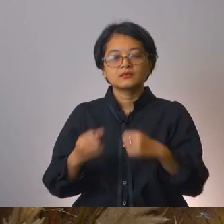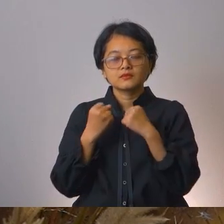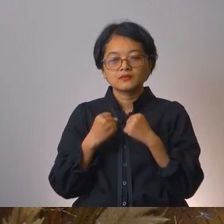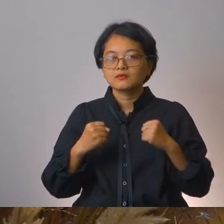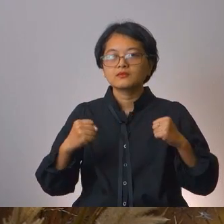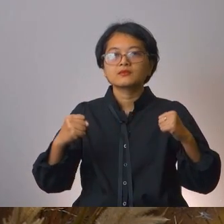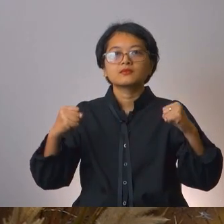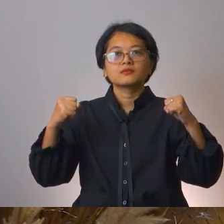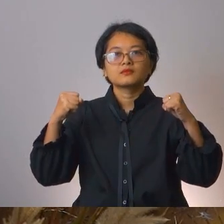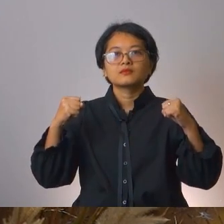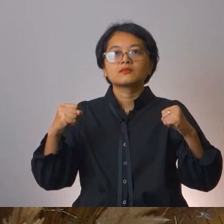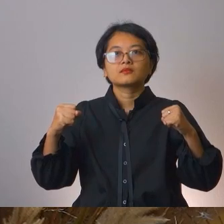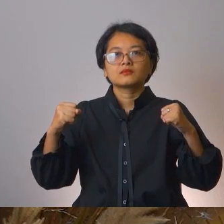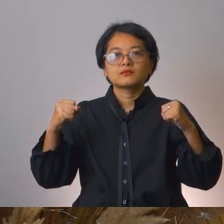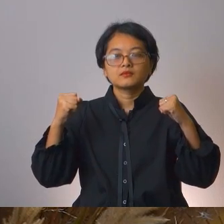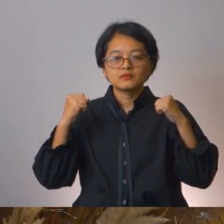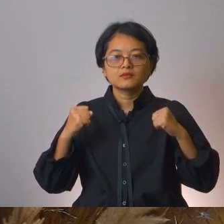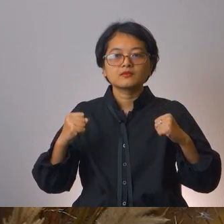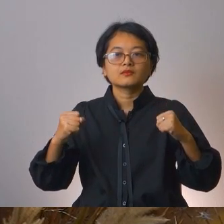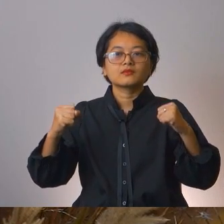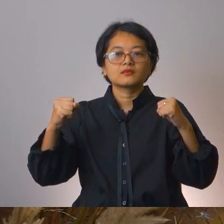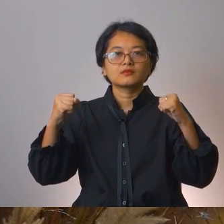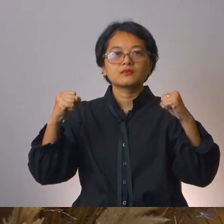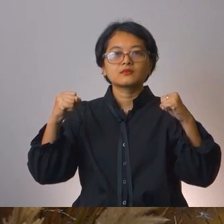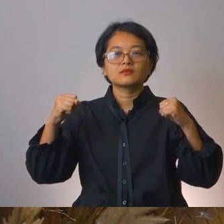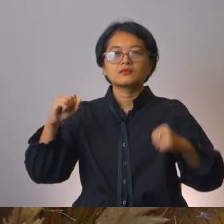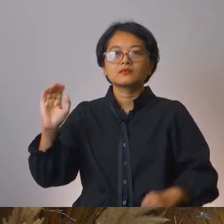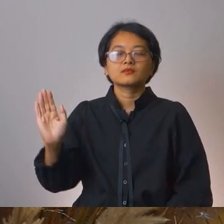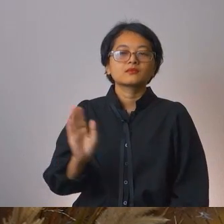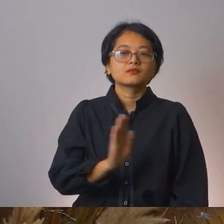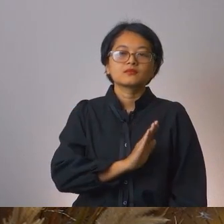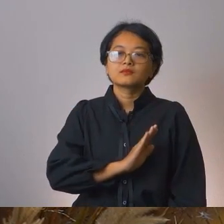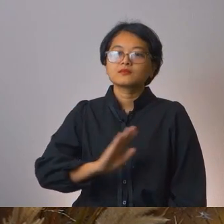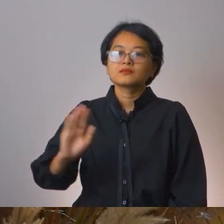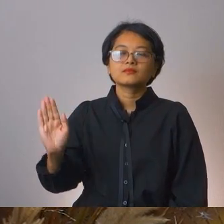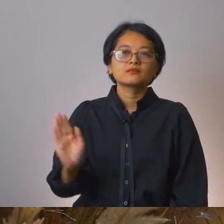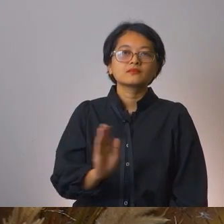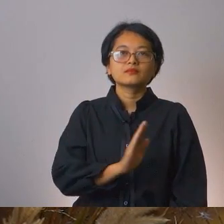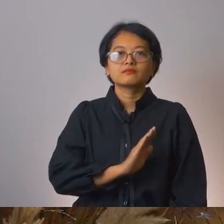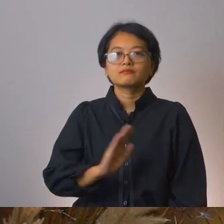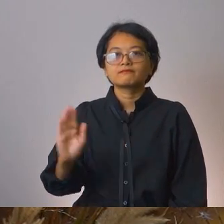rasa tak lekat pada manusia.